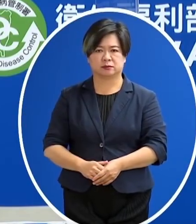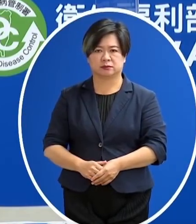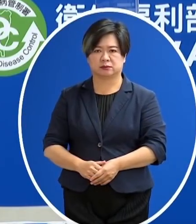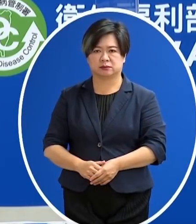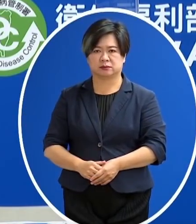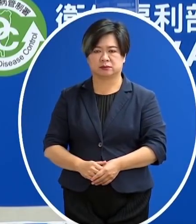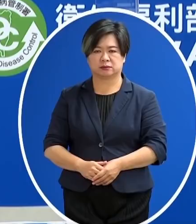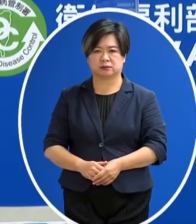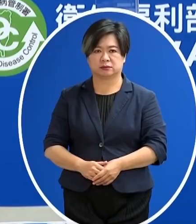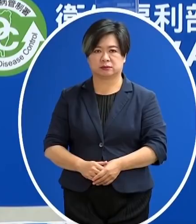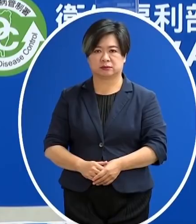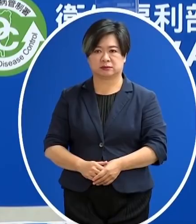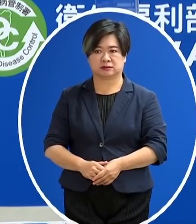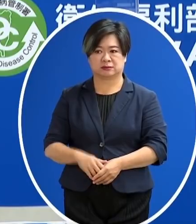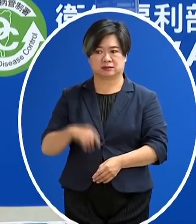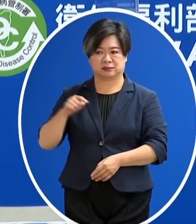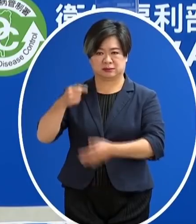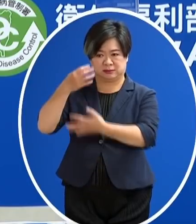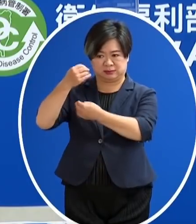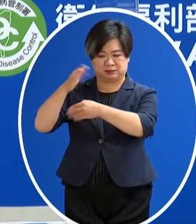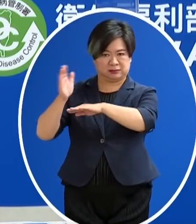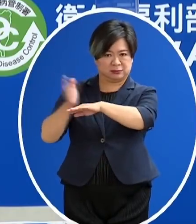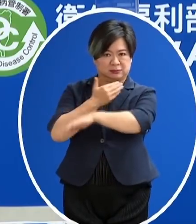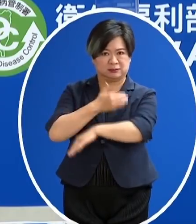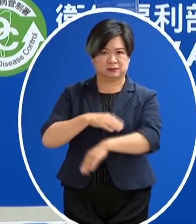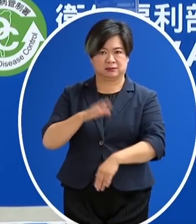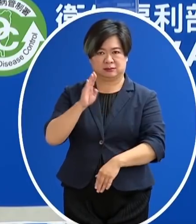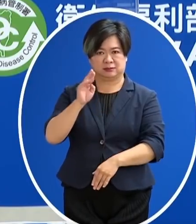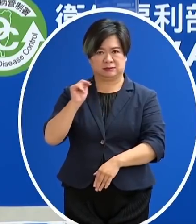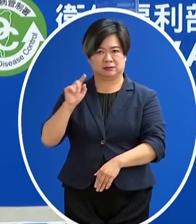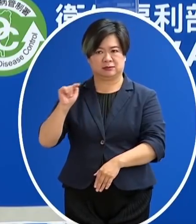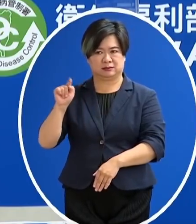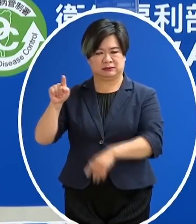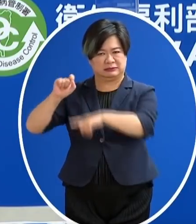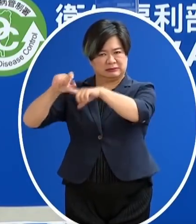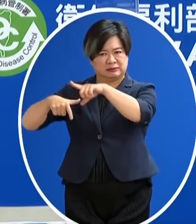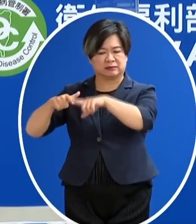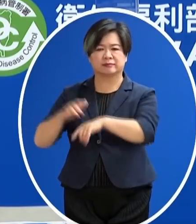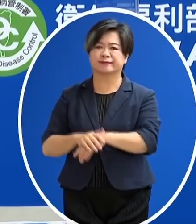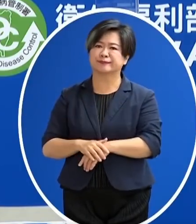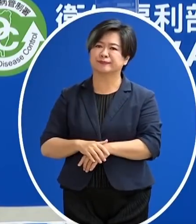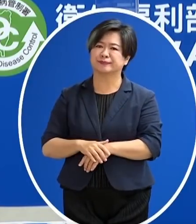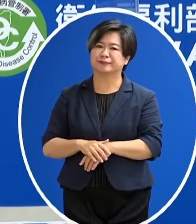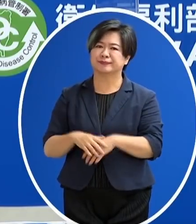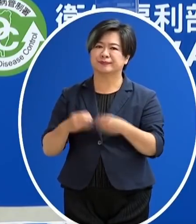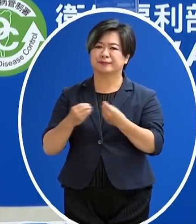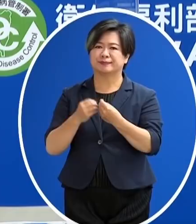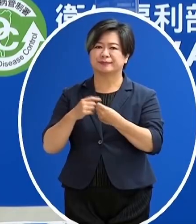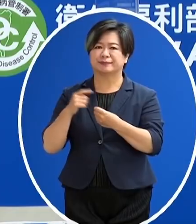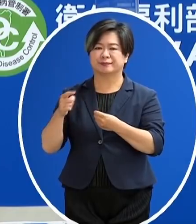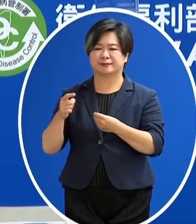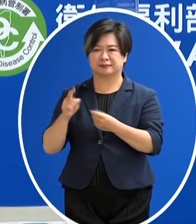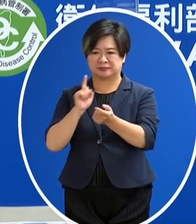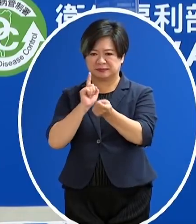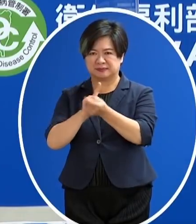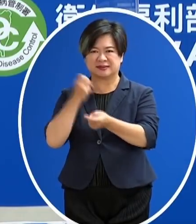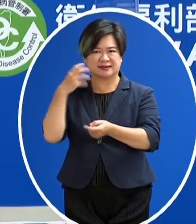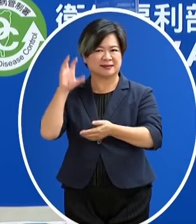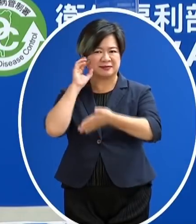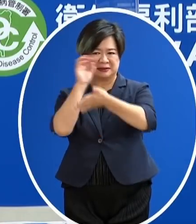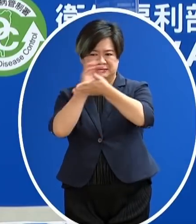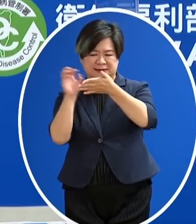那但是呢，从那个时间起，那 BNT 就开始，好，就等于就是说他要持续就新闻稿讨